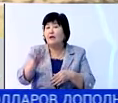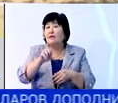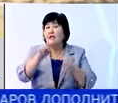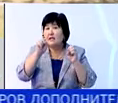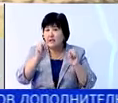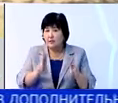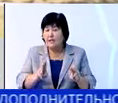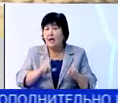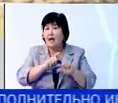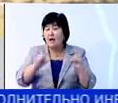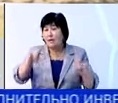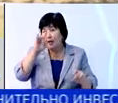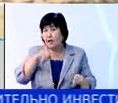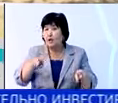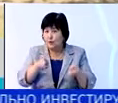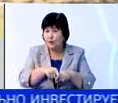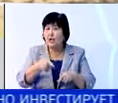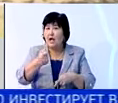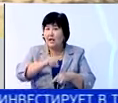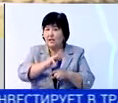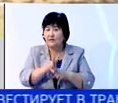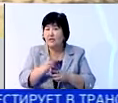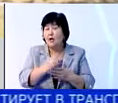социальные объекты Казахстана тоже все газифицированы.